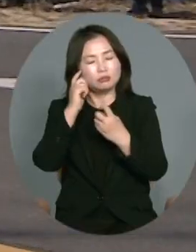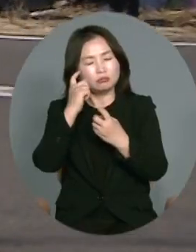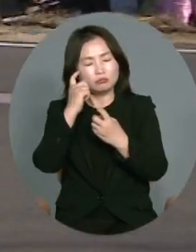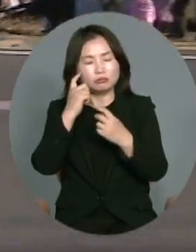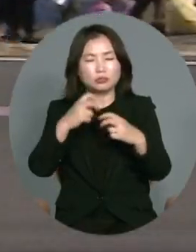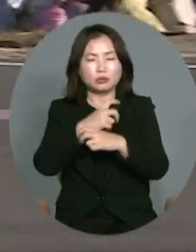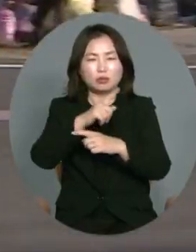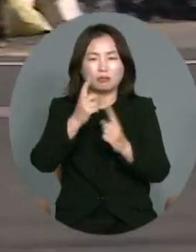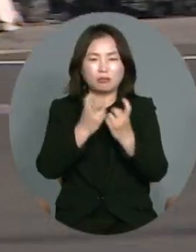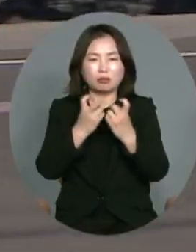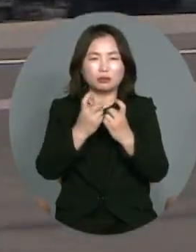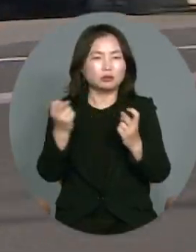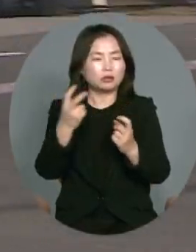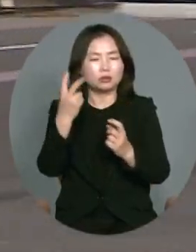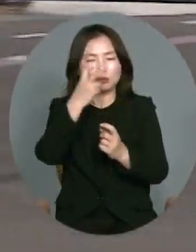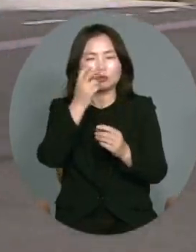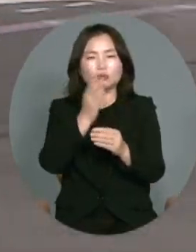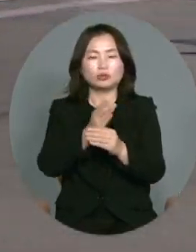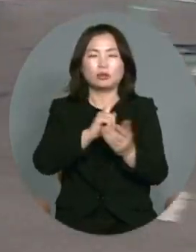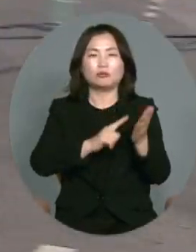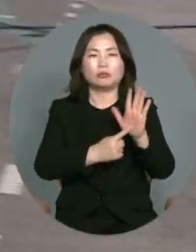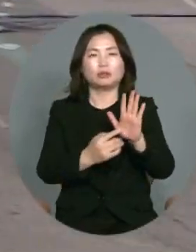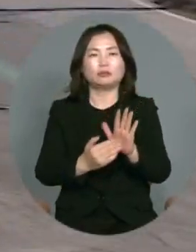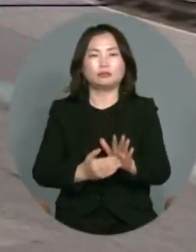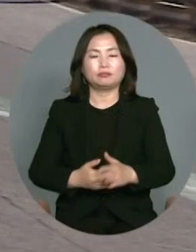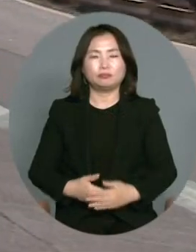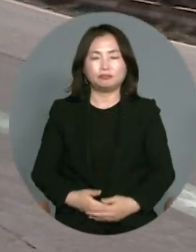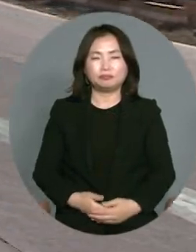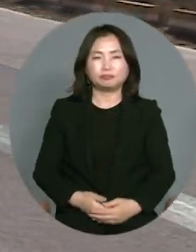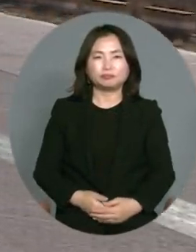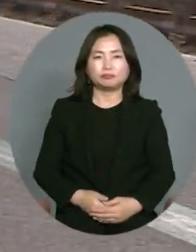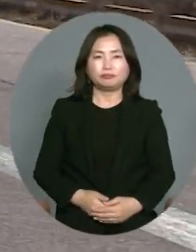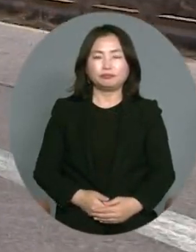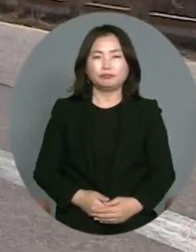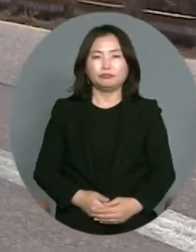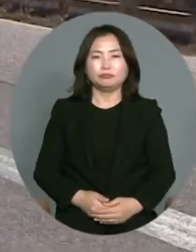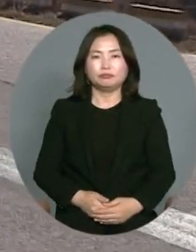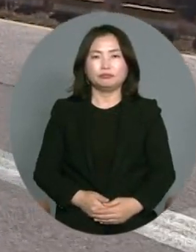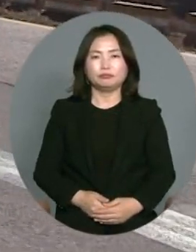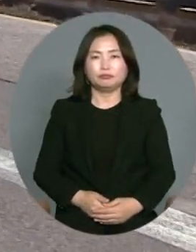대중교통 운영 체계를 재검토하고 있다고 밝혔습니다. MBC 뉴스 김서연입니다.